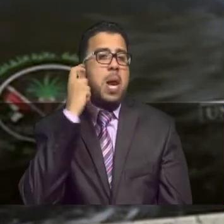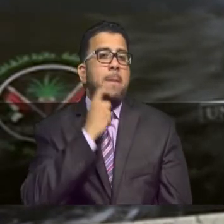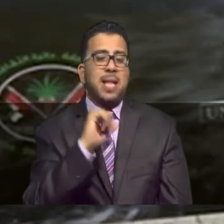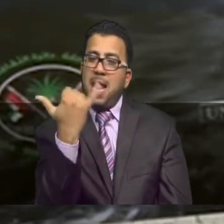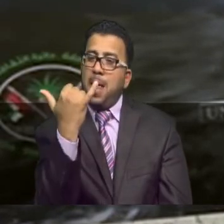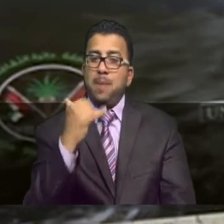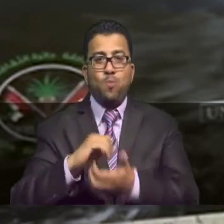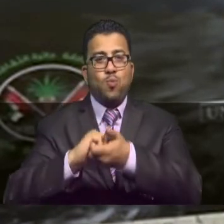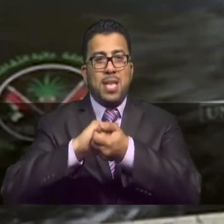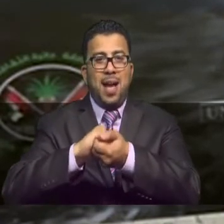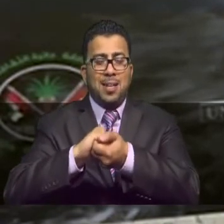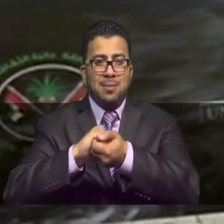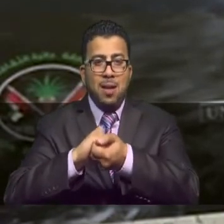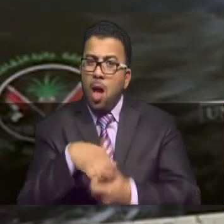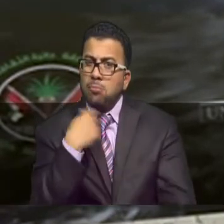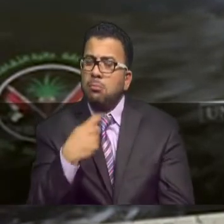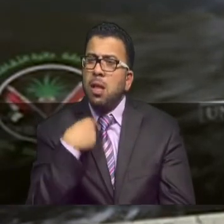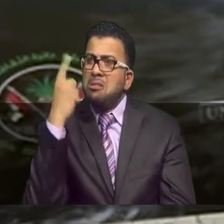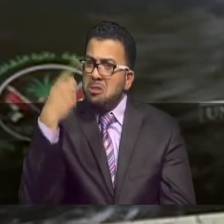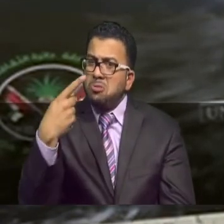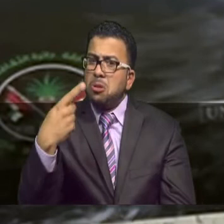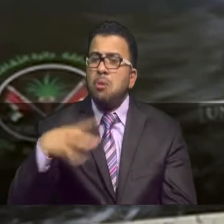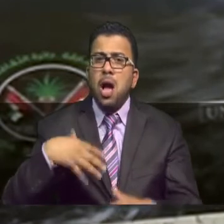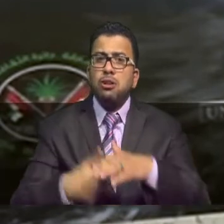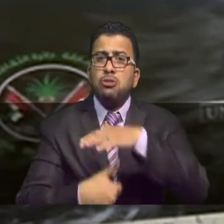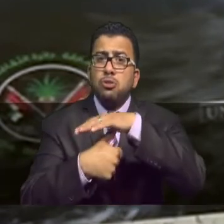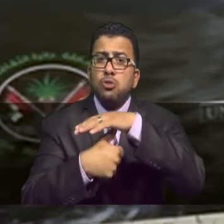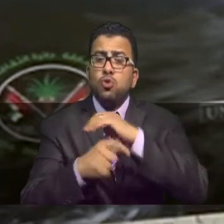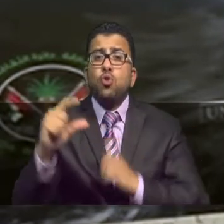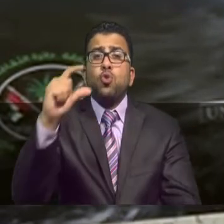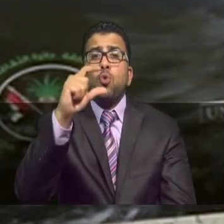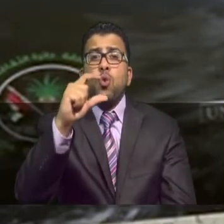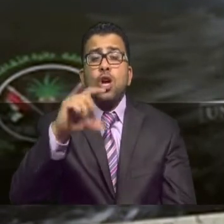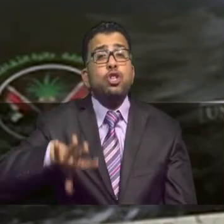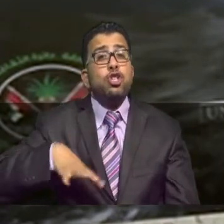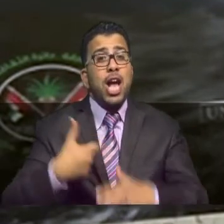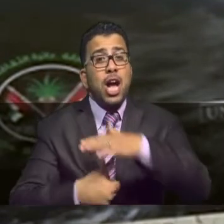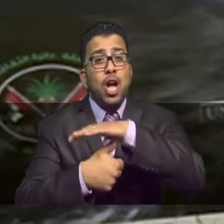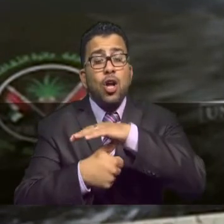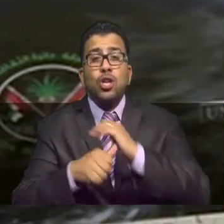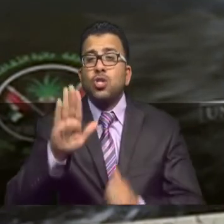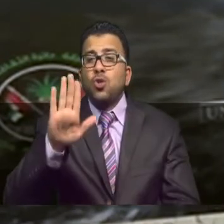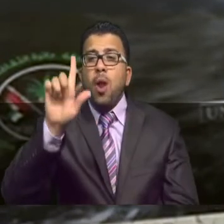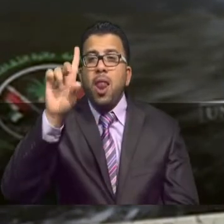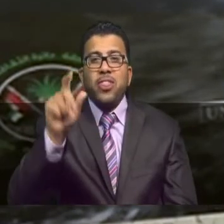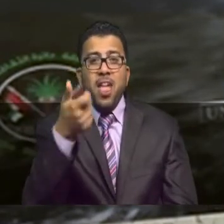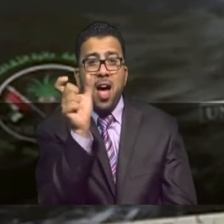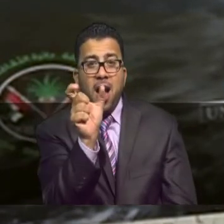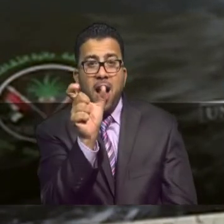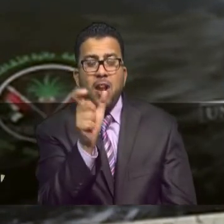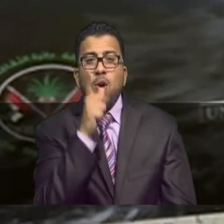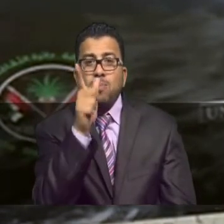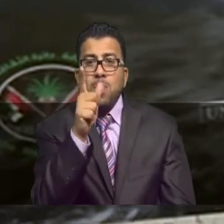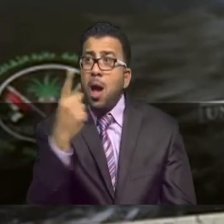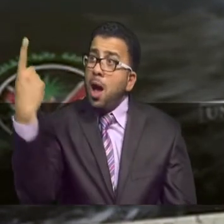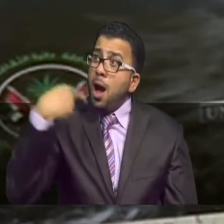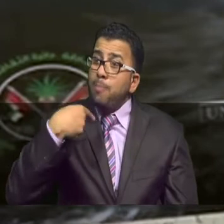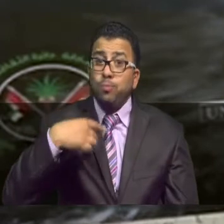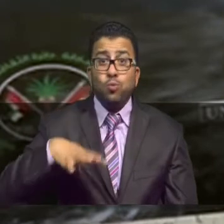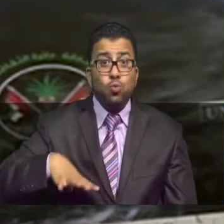المتحدة، وإن التوجيهات لصاحب السمو الدكتور الشيخ سلطان بن محمد القاسمي